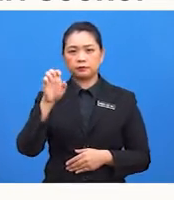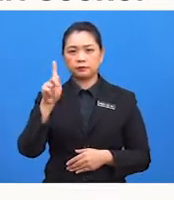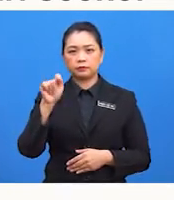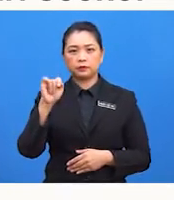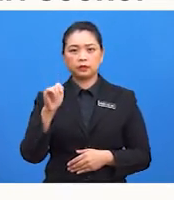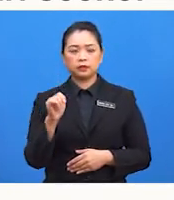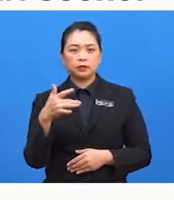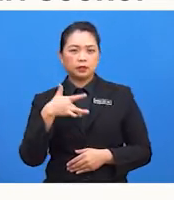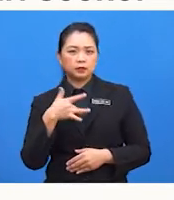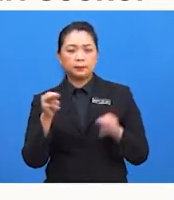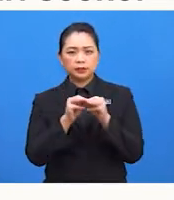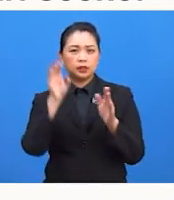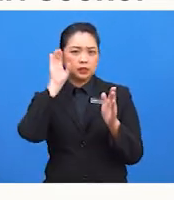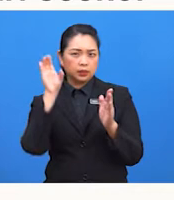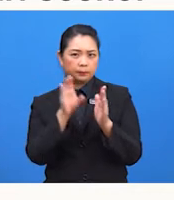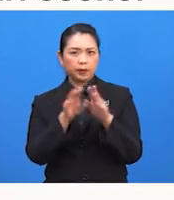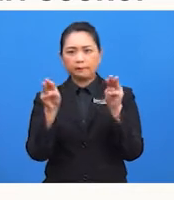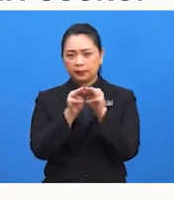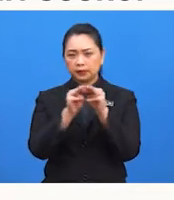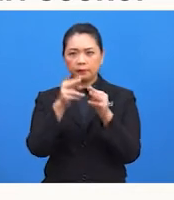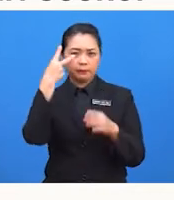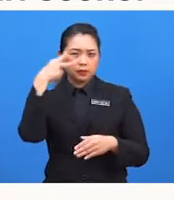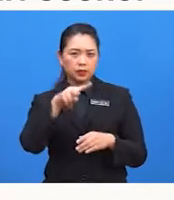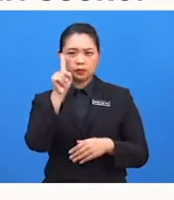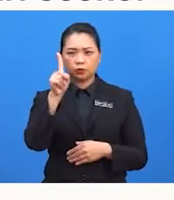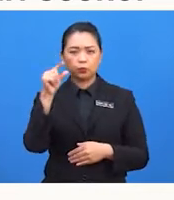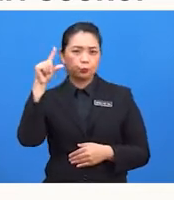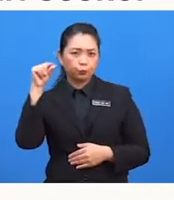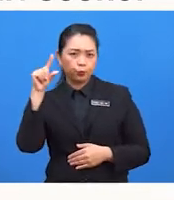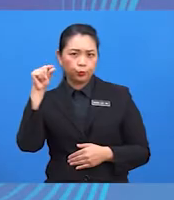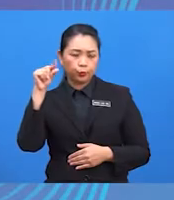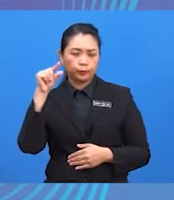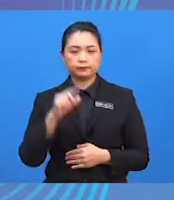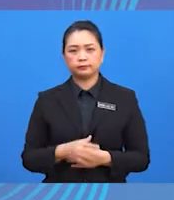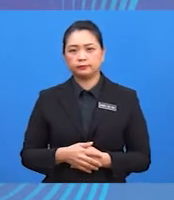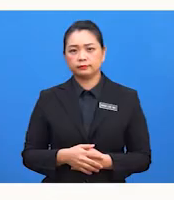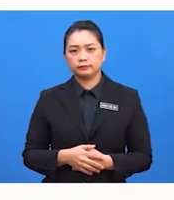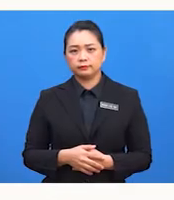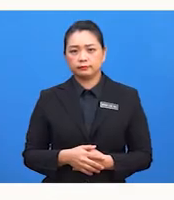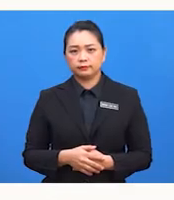seekor burung. Bermakna pandangan daripada atas. Yang ketiga,